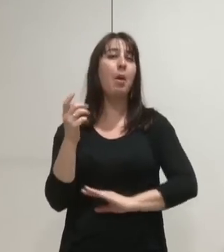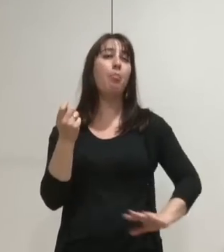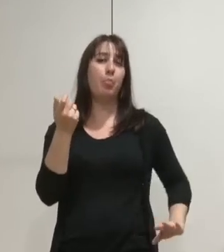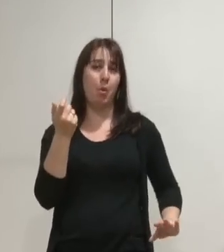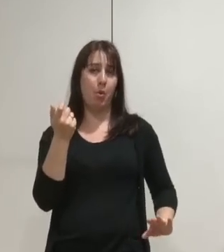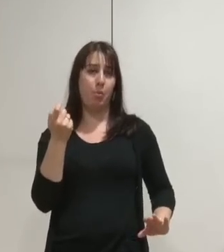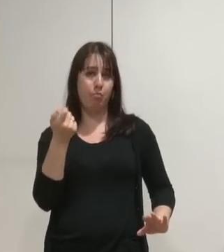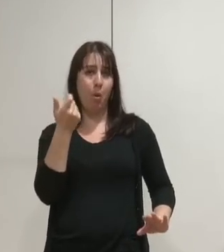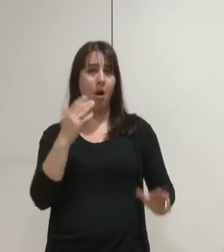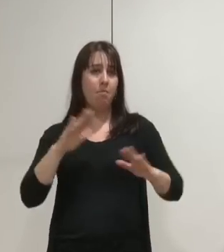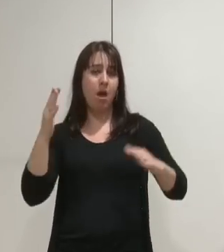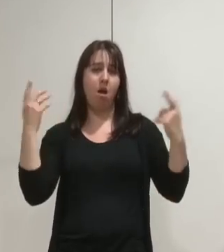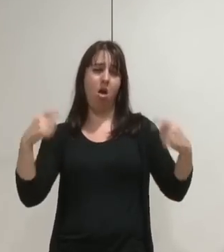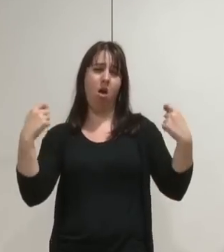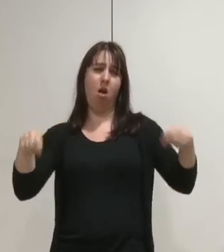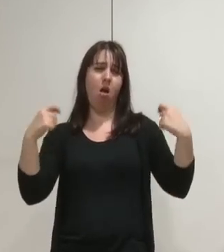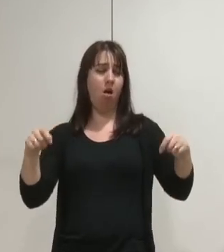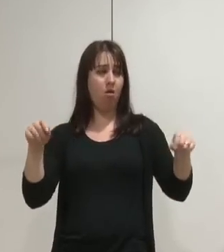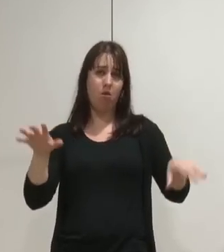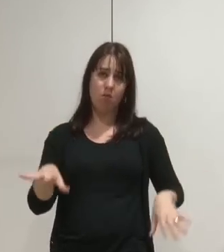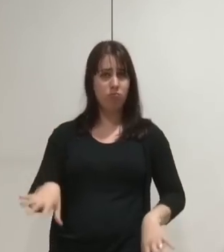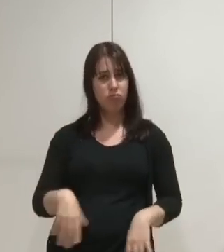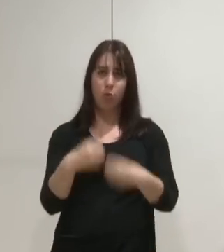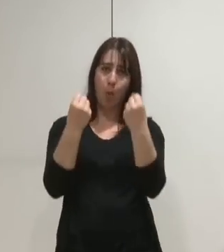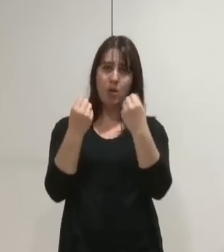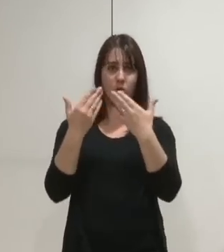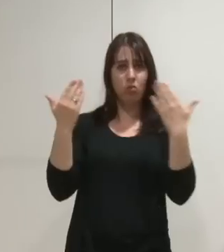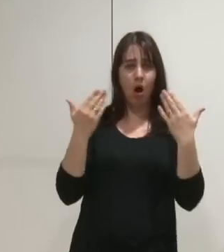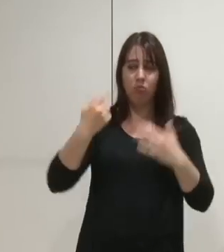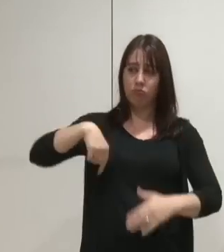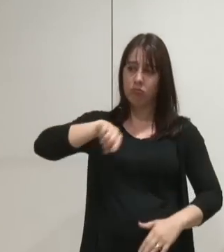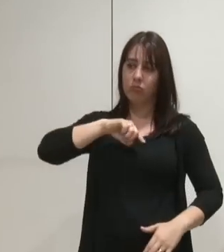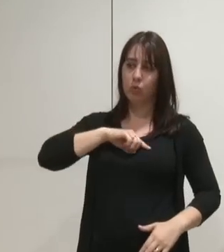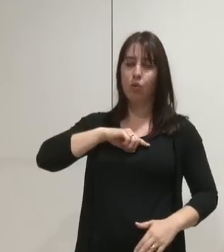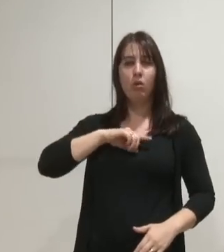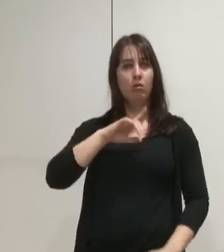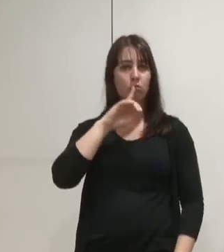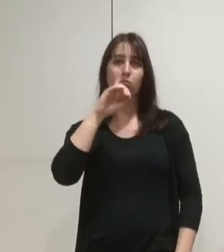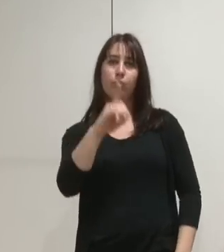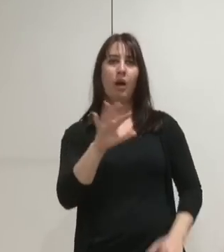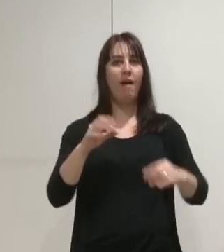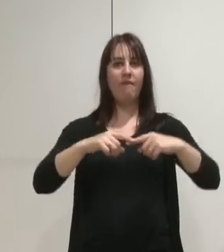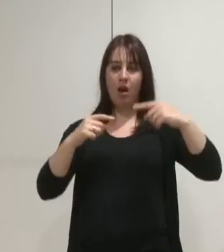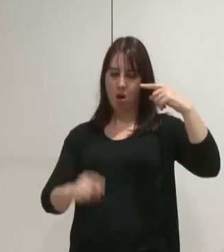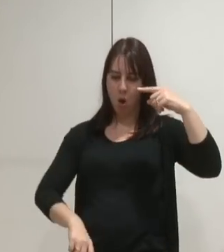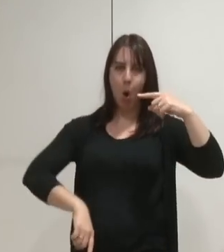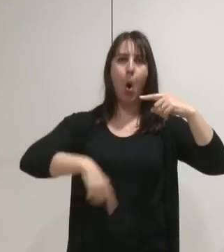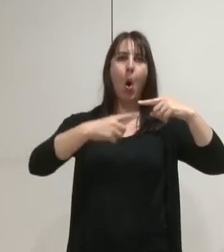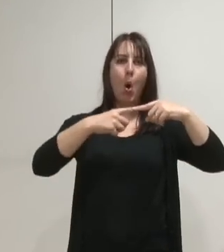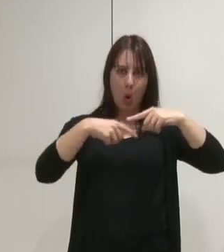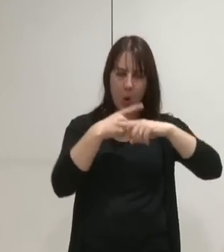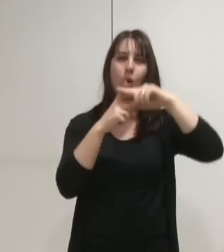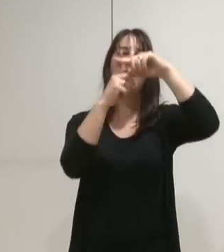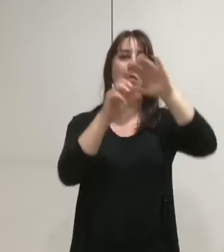pas une plor qui seront capables en effet d'assumer ce que nous aurons à demander sur le redressement fonctionnement